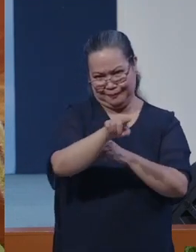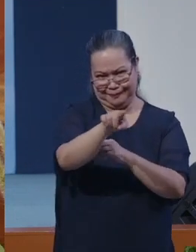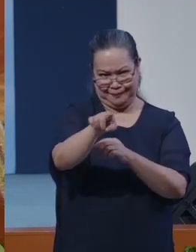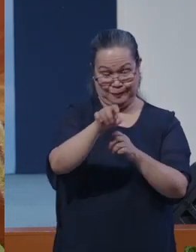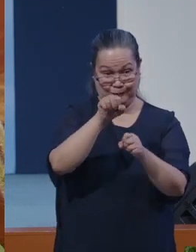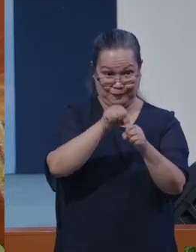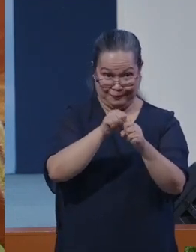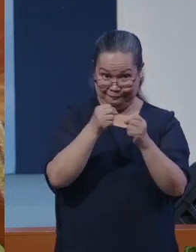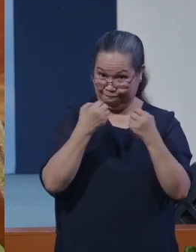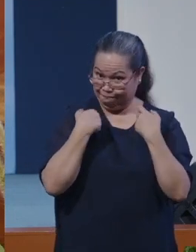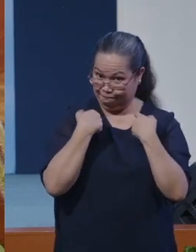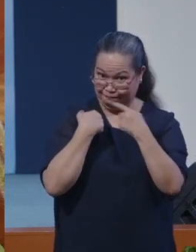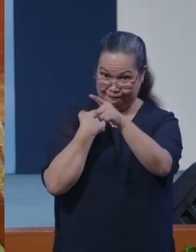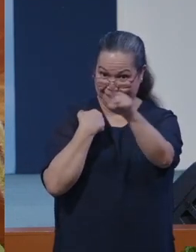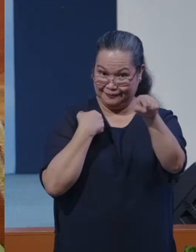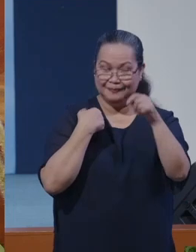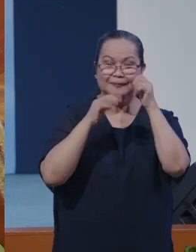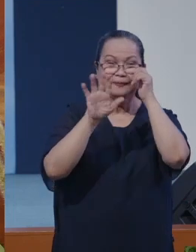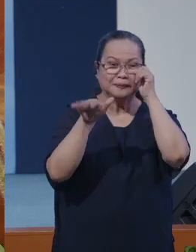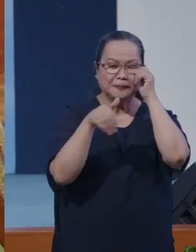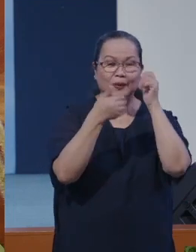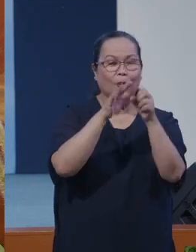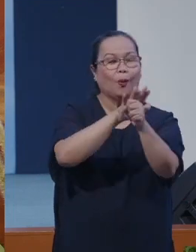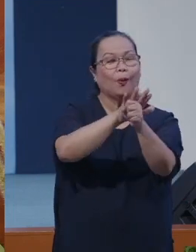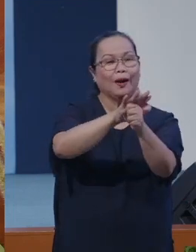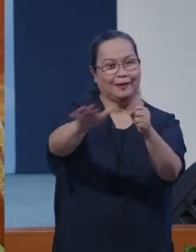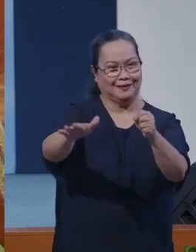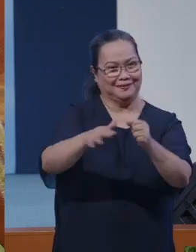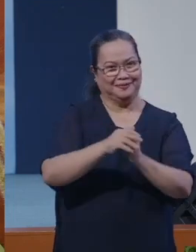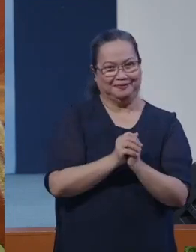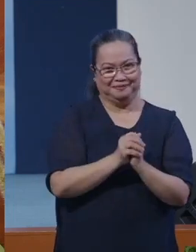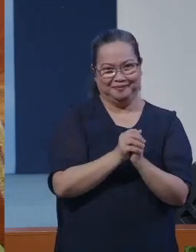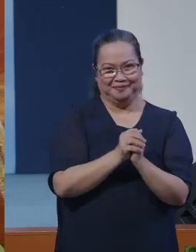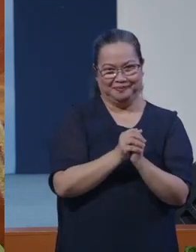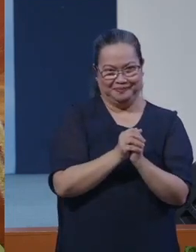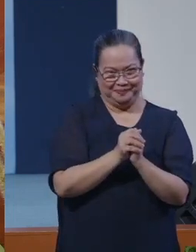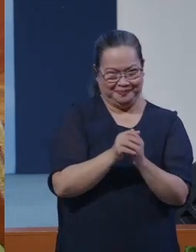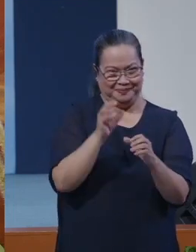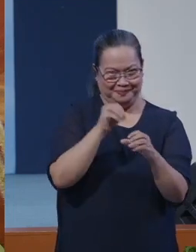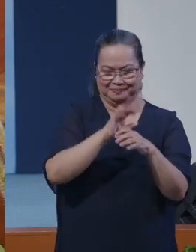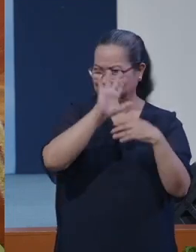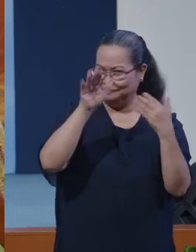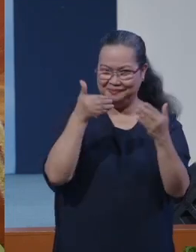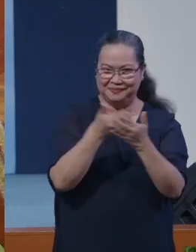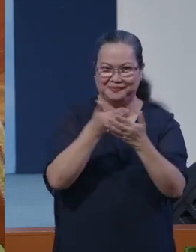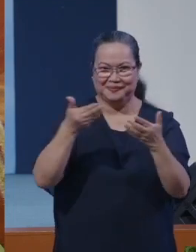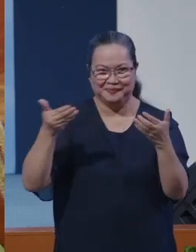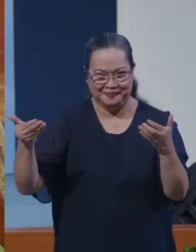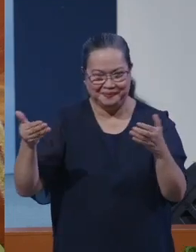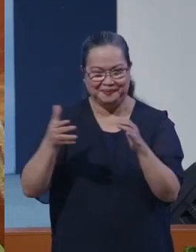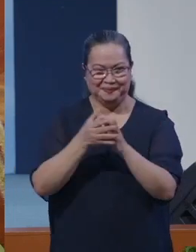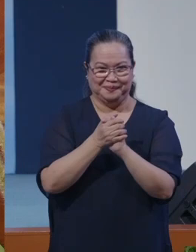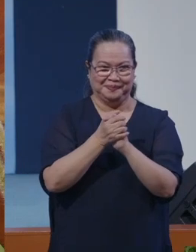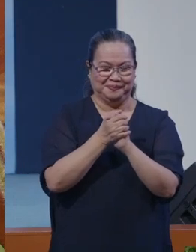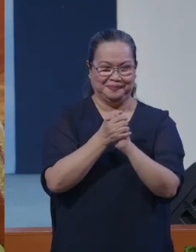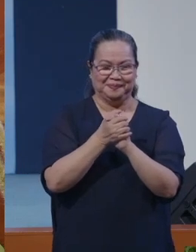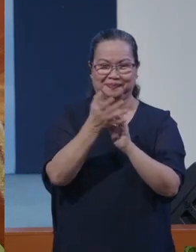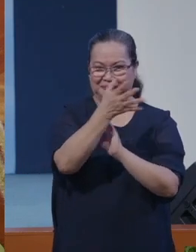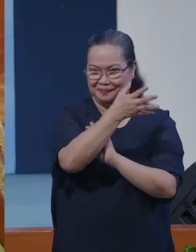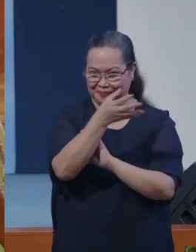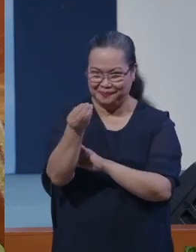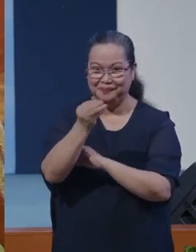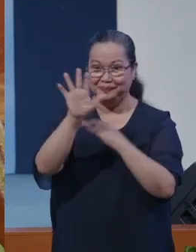so that having all sufficiency in all things and